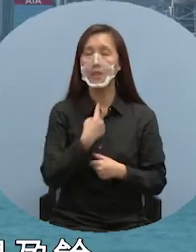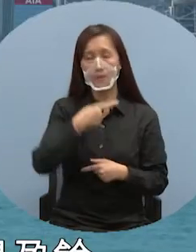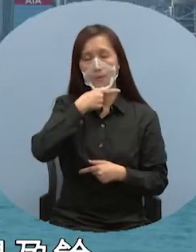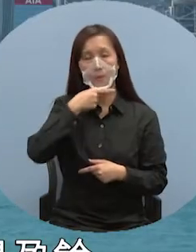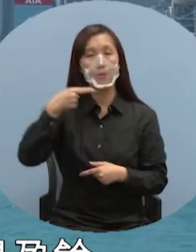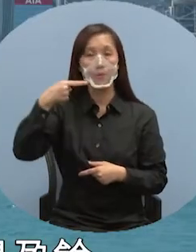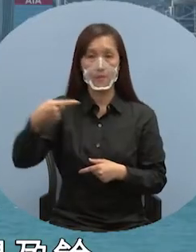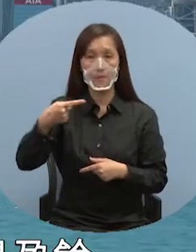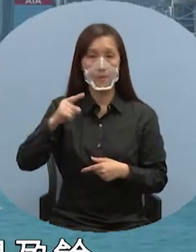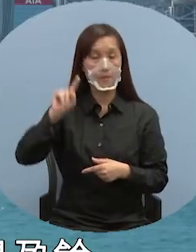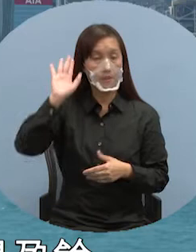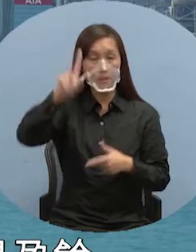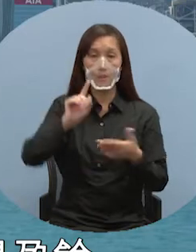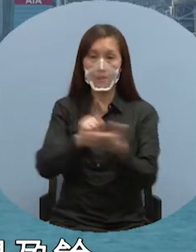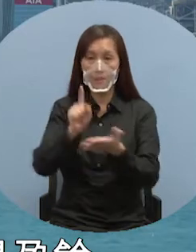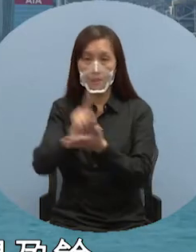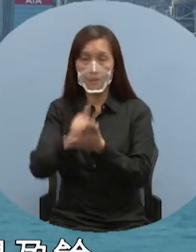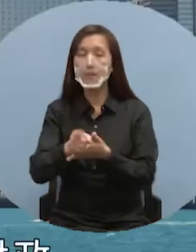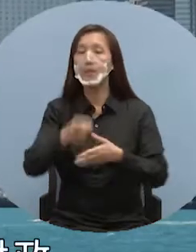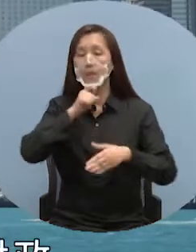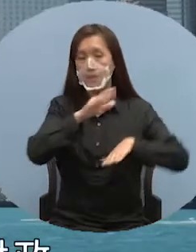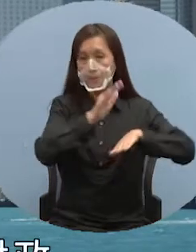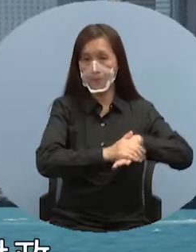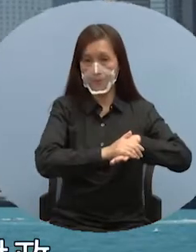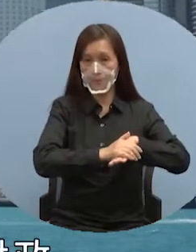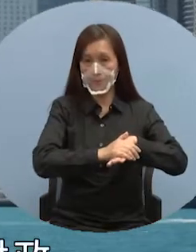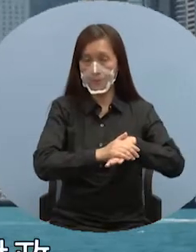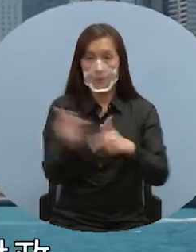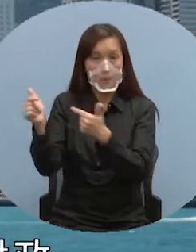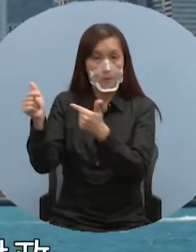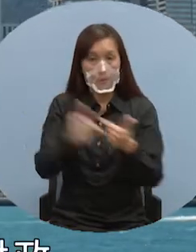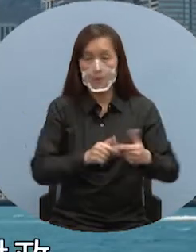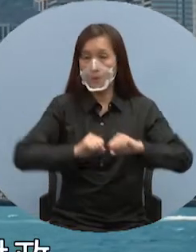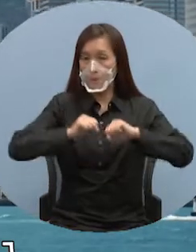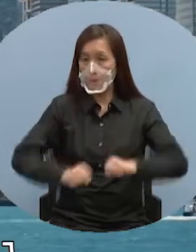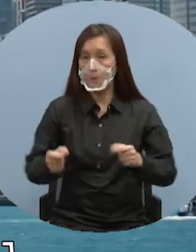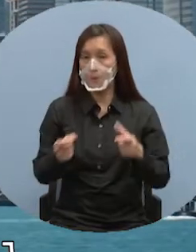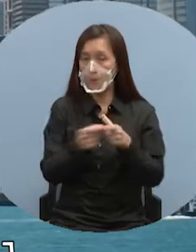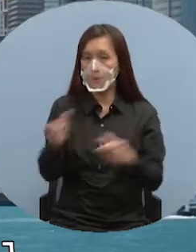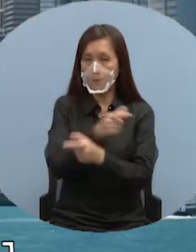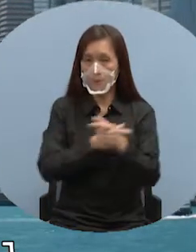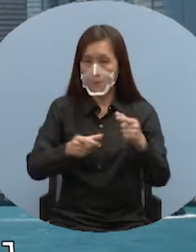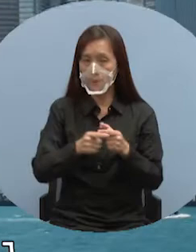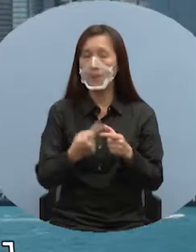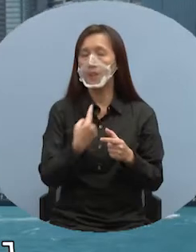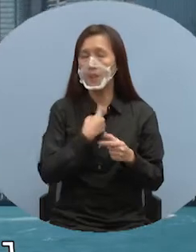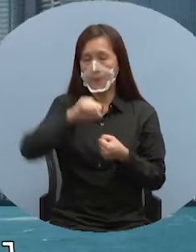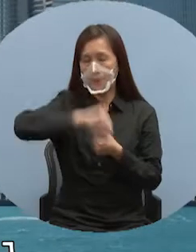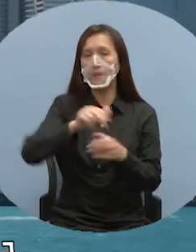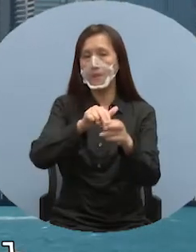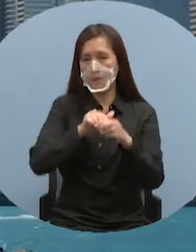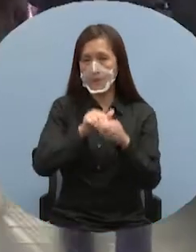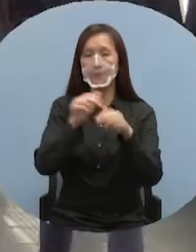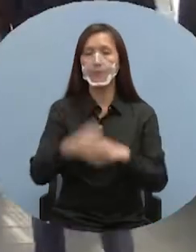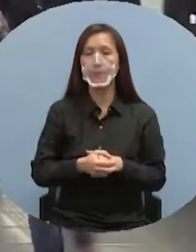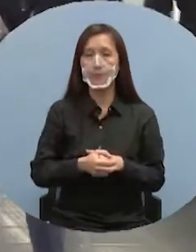後四個財政年度就會錄得盈餘。咁佢話要維持穩健嘅公共財政，需要開拓新增長點以提高收